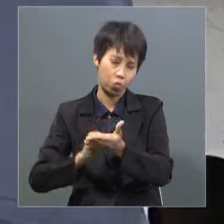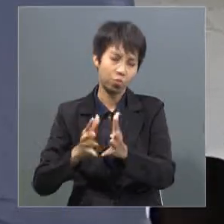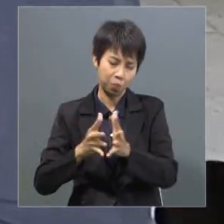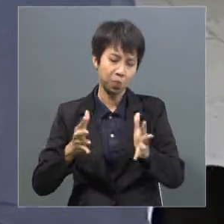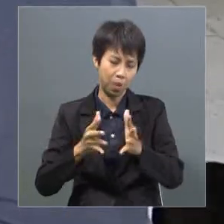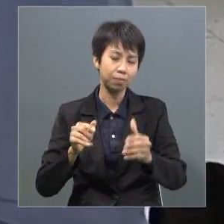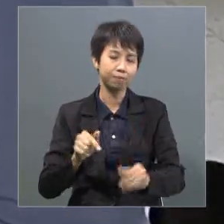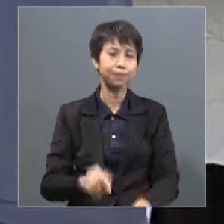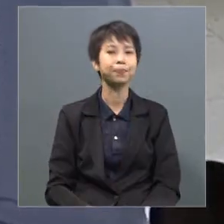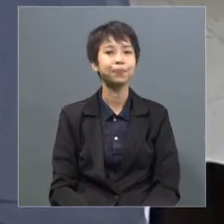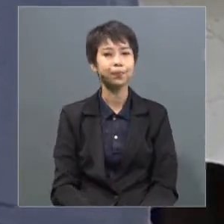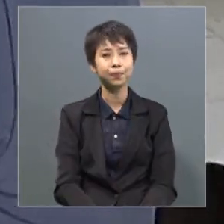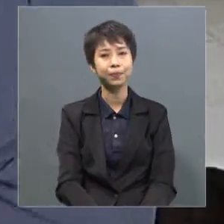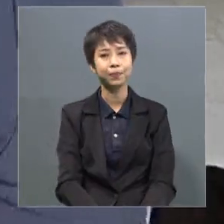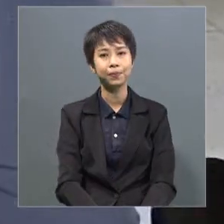มควรค่ะ